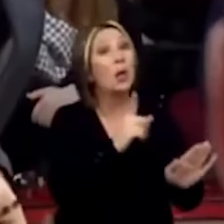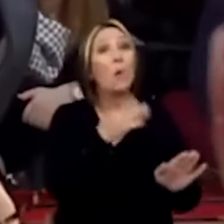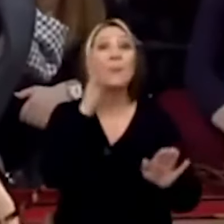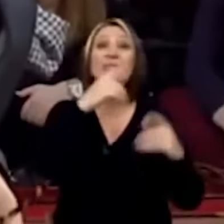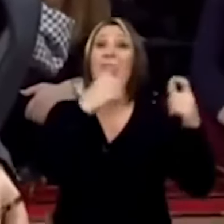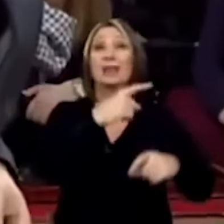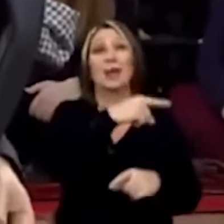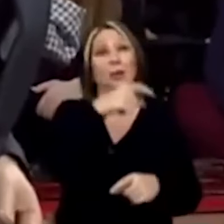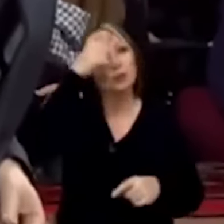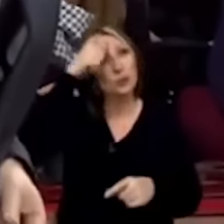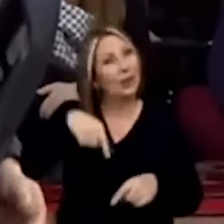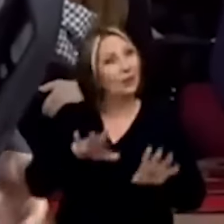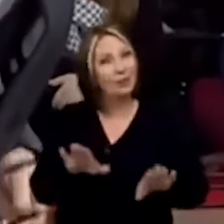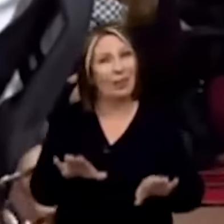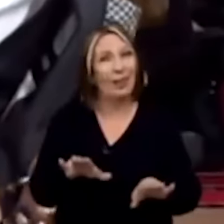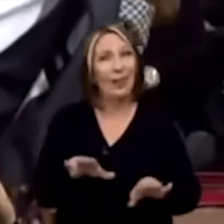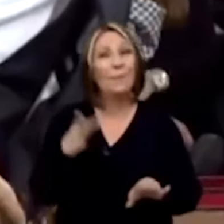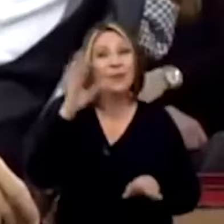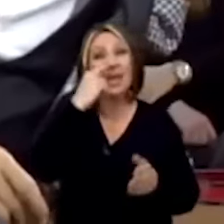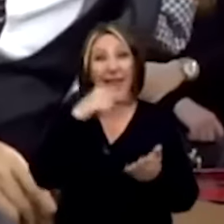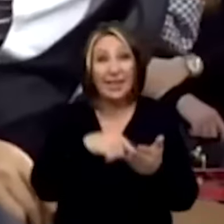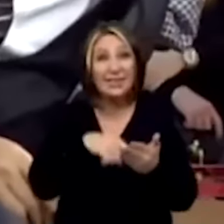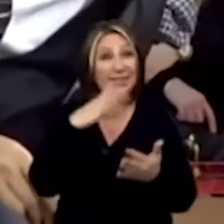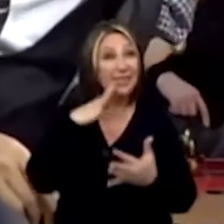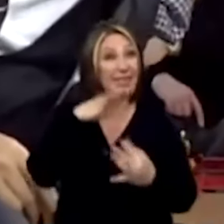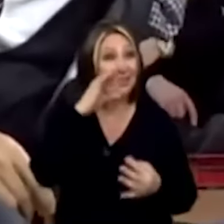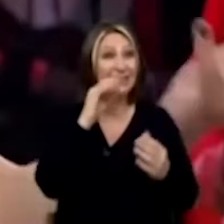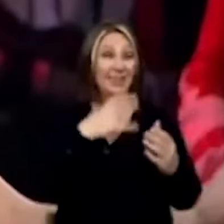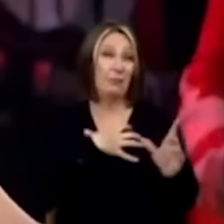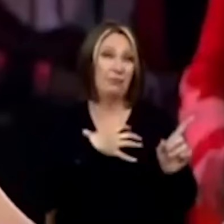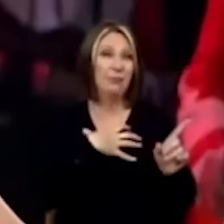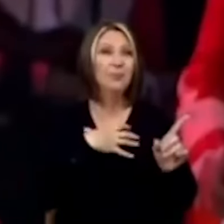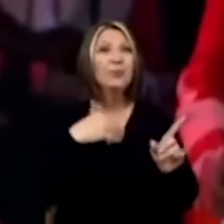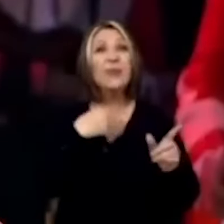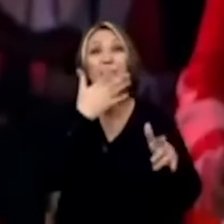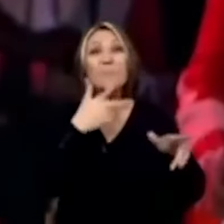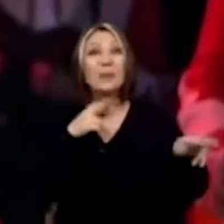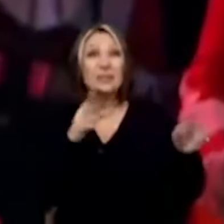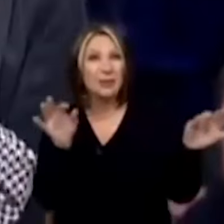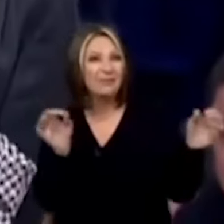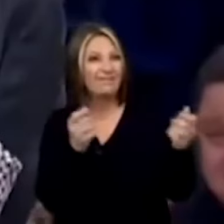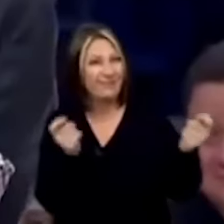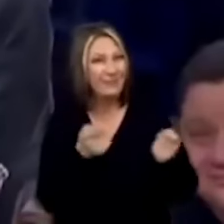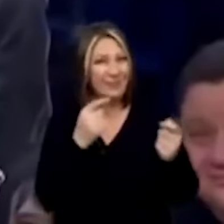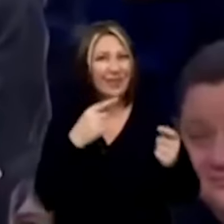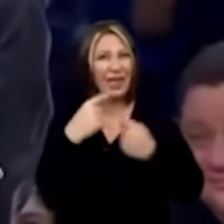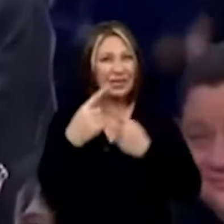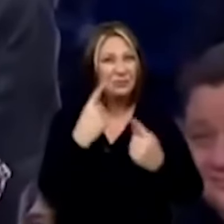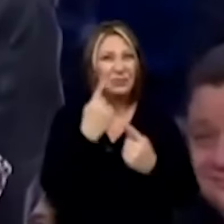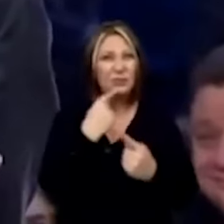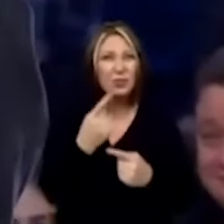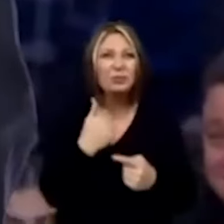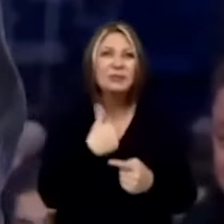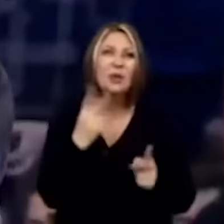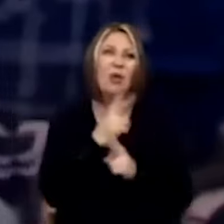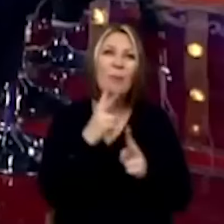başka ülkelerde. Başka inançlara sahip insanlar. Yok ben karşılıklı bize de benzetmeye başladılar. Karşılıklı birbirlerine bir şeyler söylüyorlar.